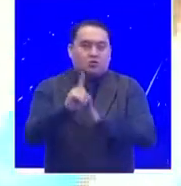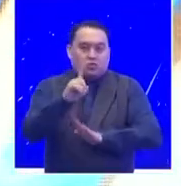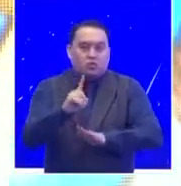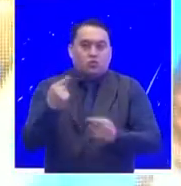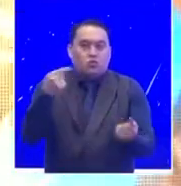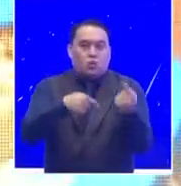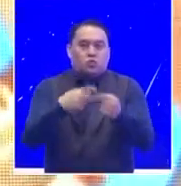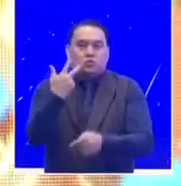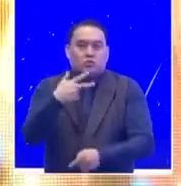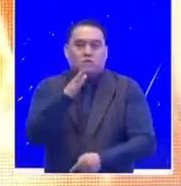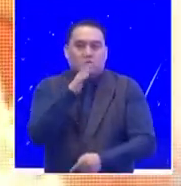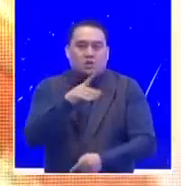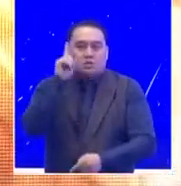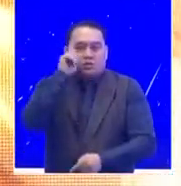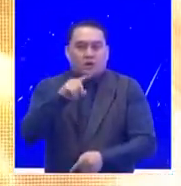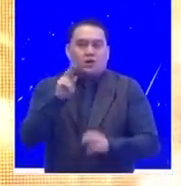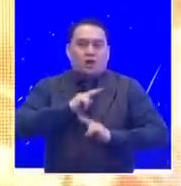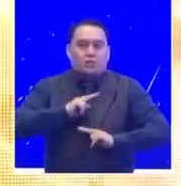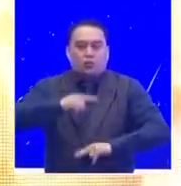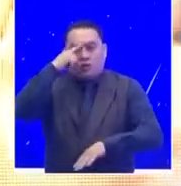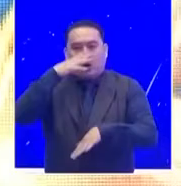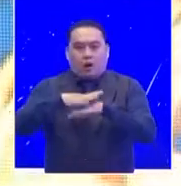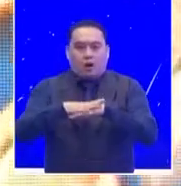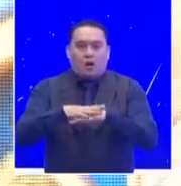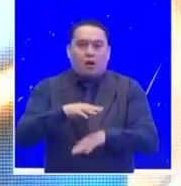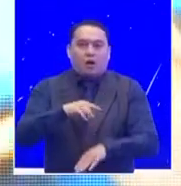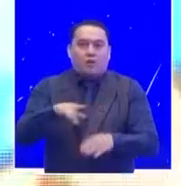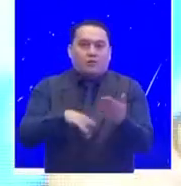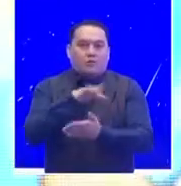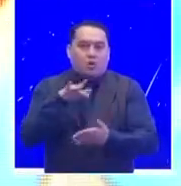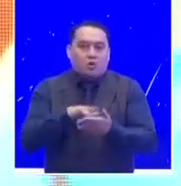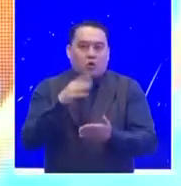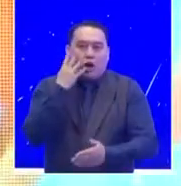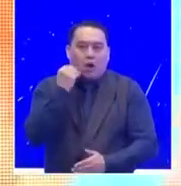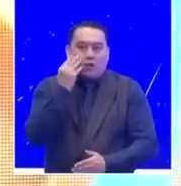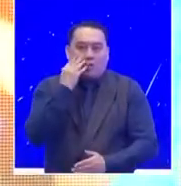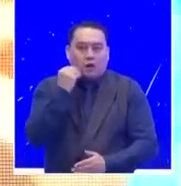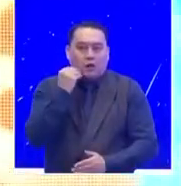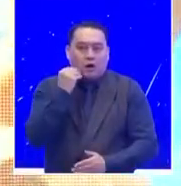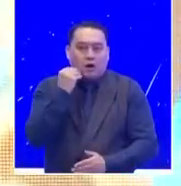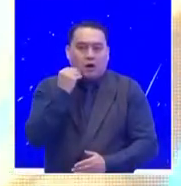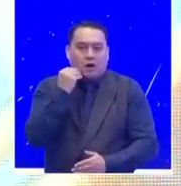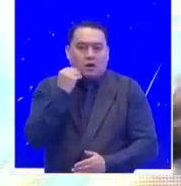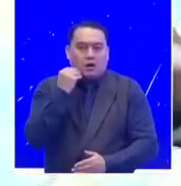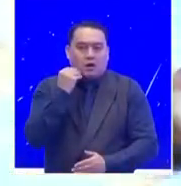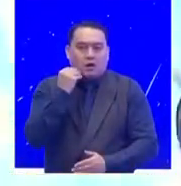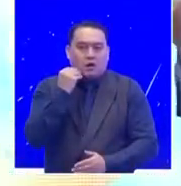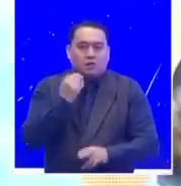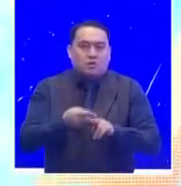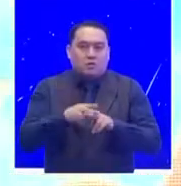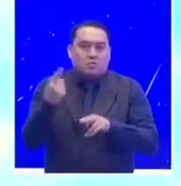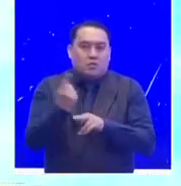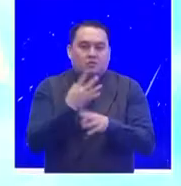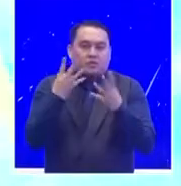друг друга почти 30 лет. Аманды Габаш еще работала акимом Ленинского района в городе Алма-Ата, тогда еще назывался. Вот. Из первых